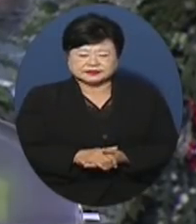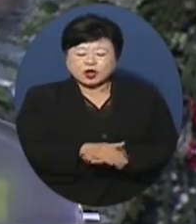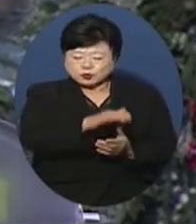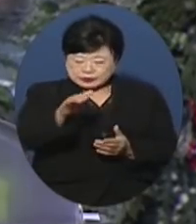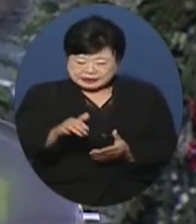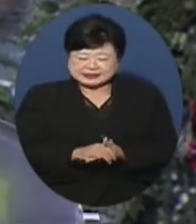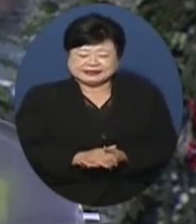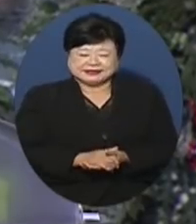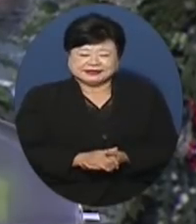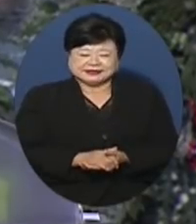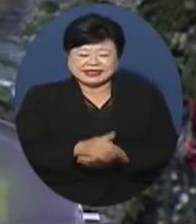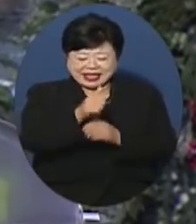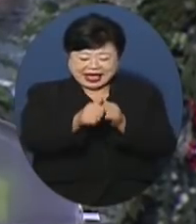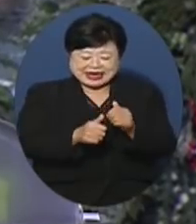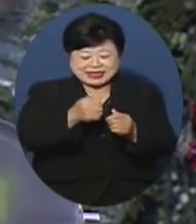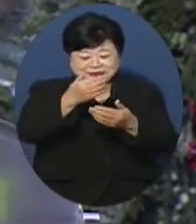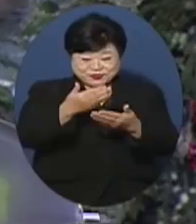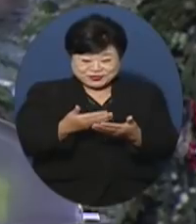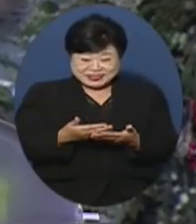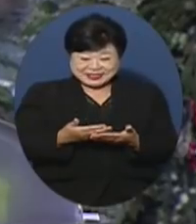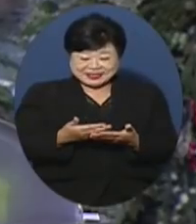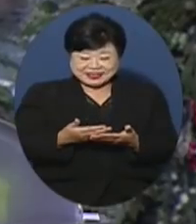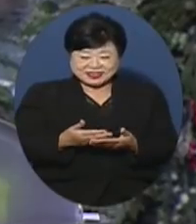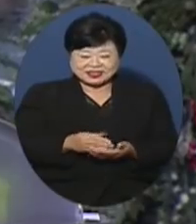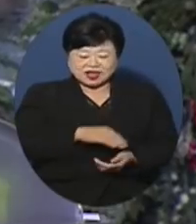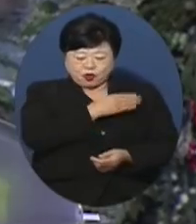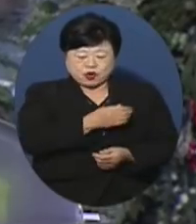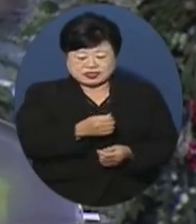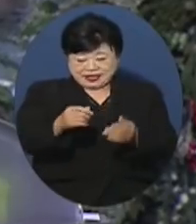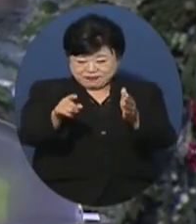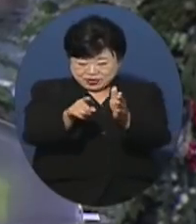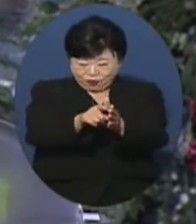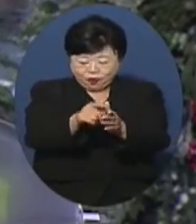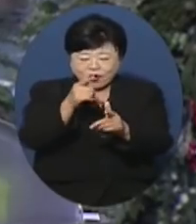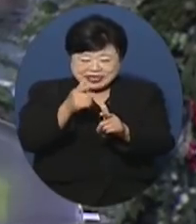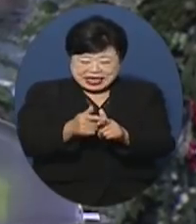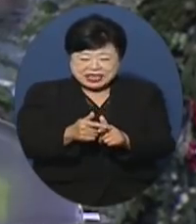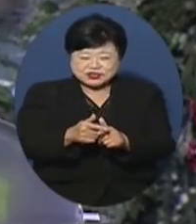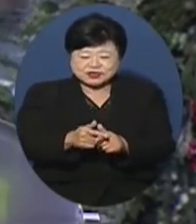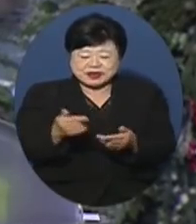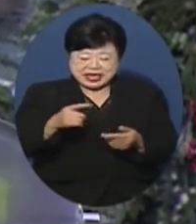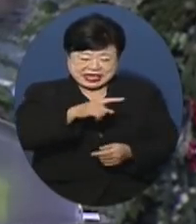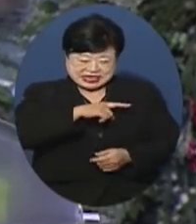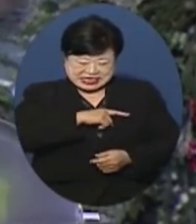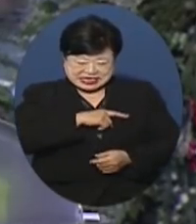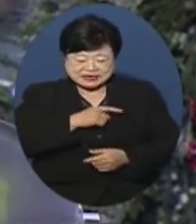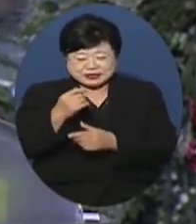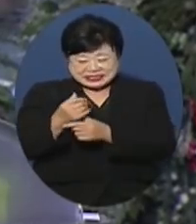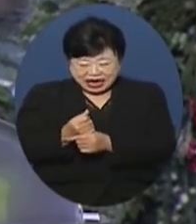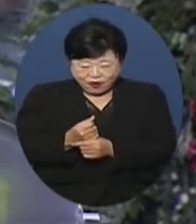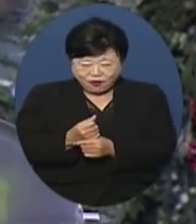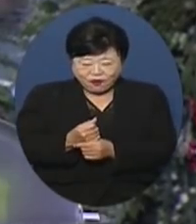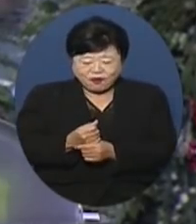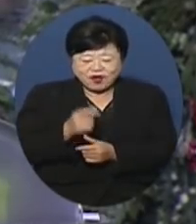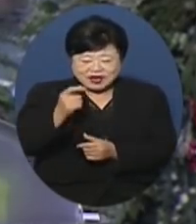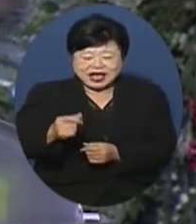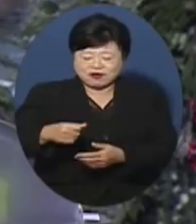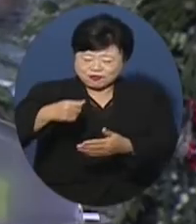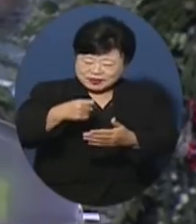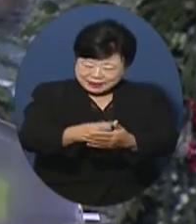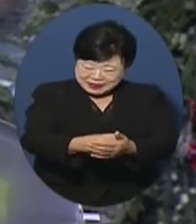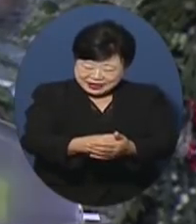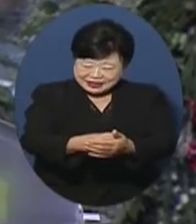우리는 하나님이 주신 권세를 믿고 예수님의 이름을 의지하고 강하고